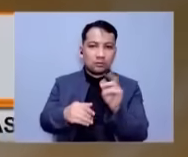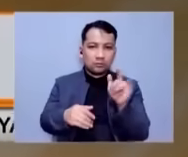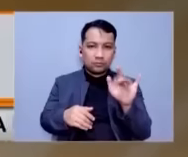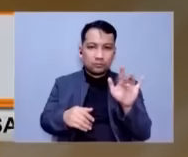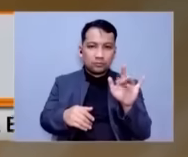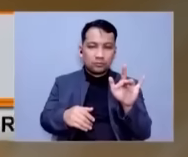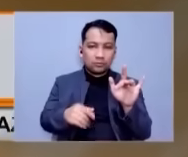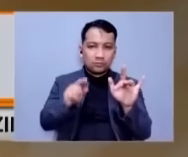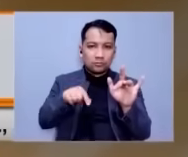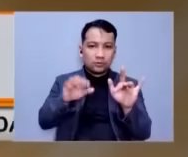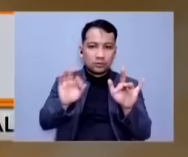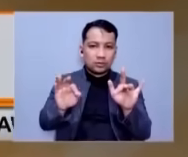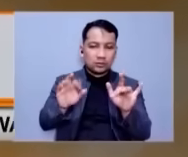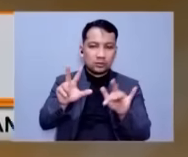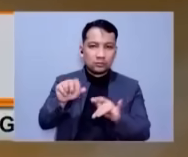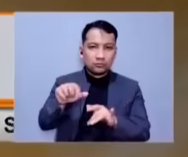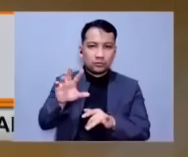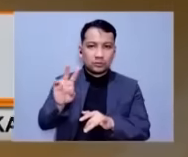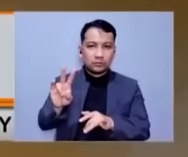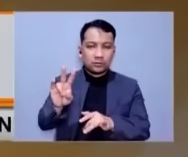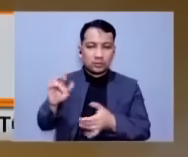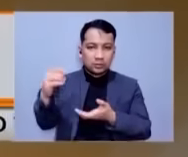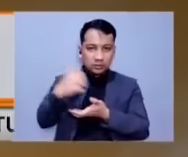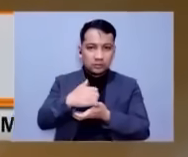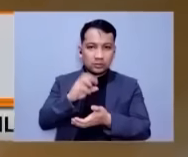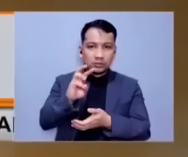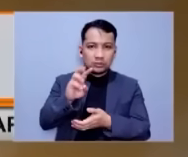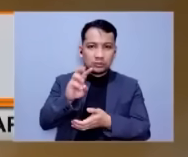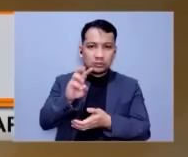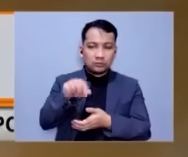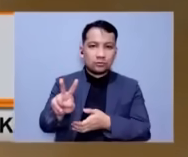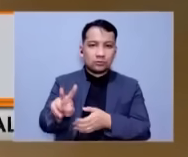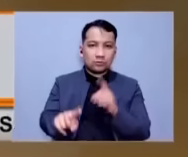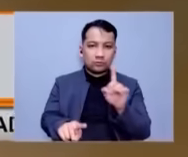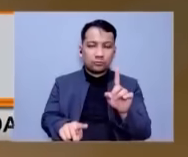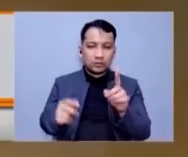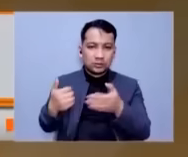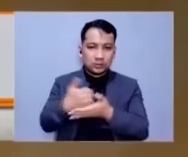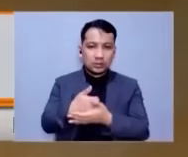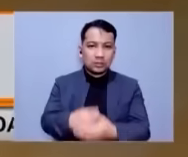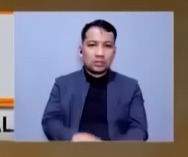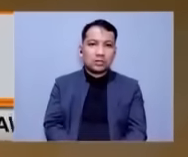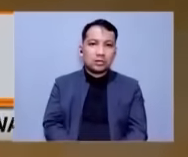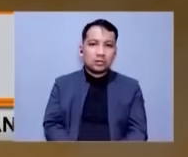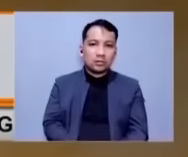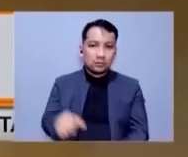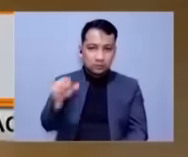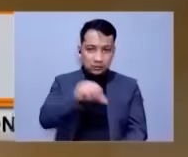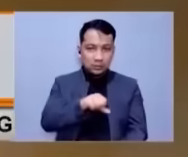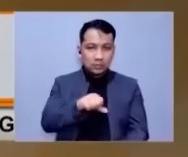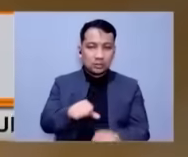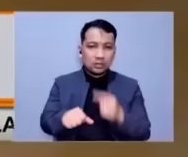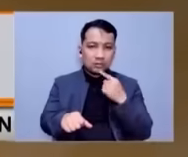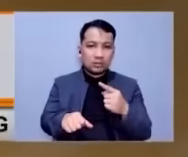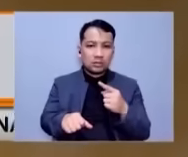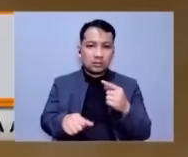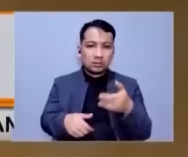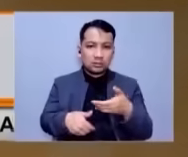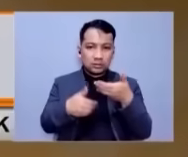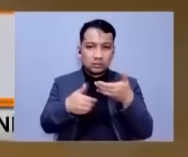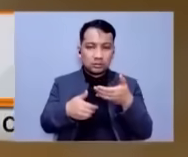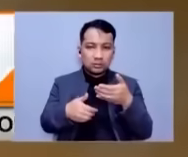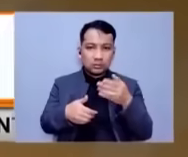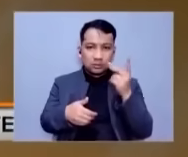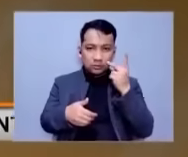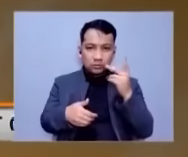points, 3.7 rebounds, 6.2 assists, and 1 steal per game. Tinalo niya para sa award ang deserving din na si Kobe White ng